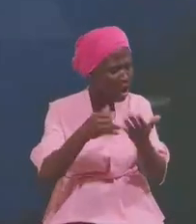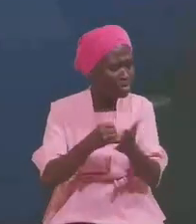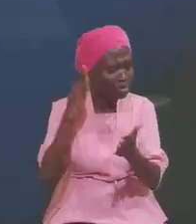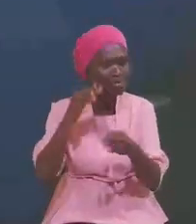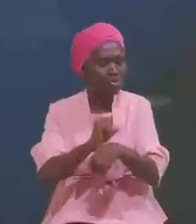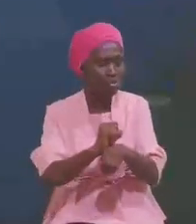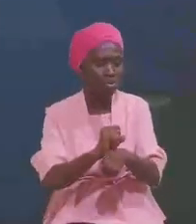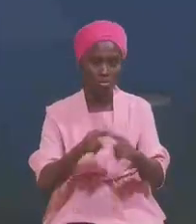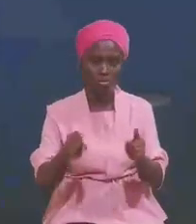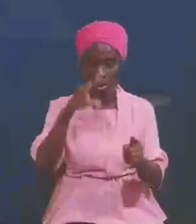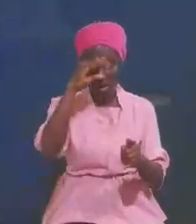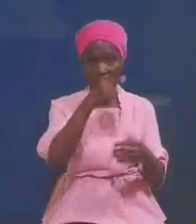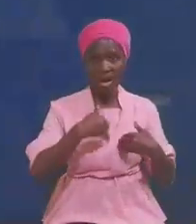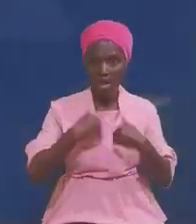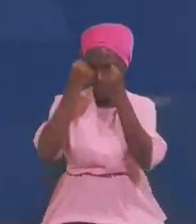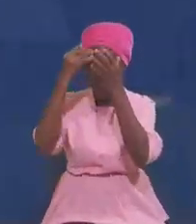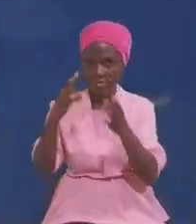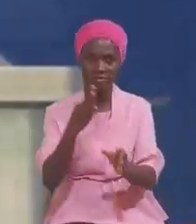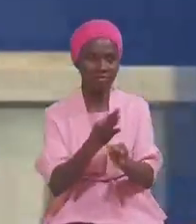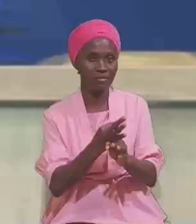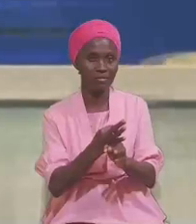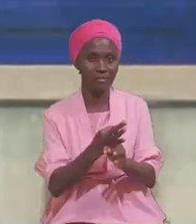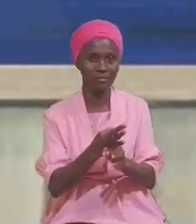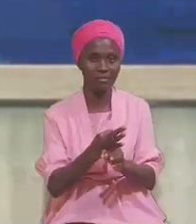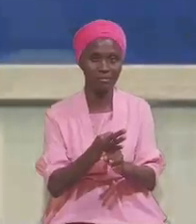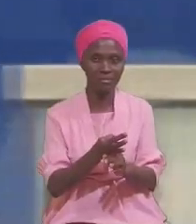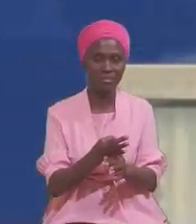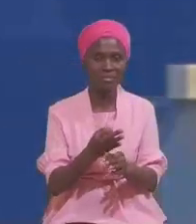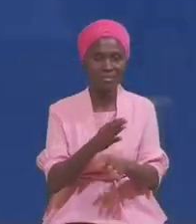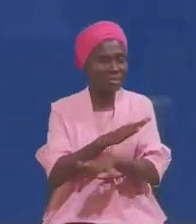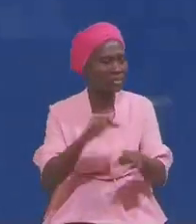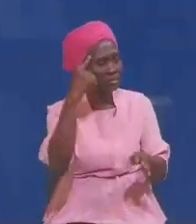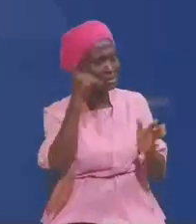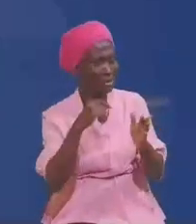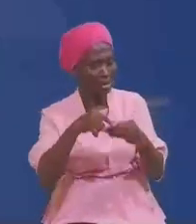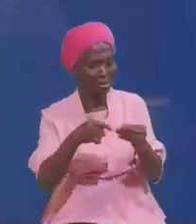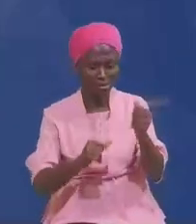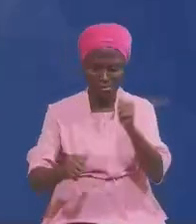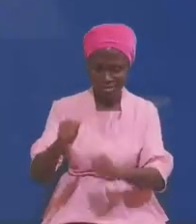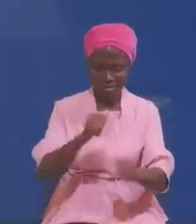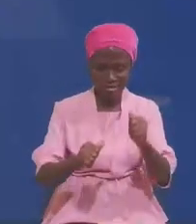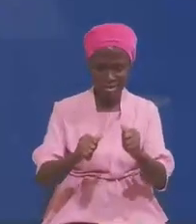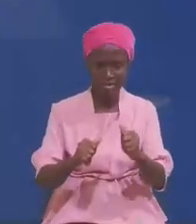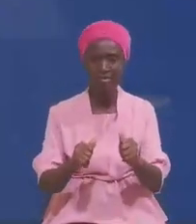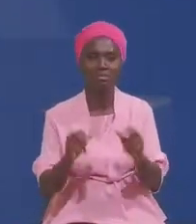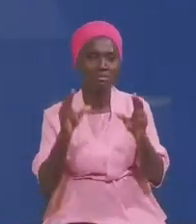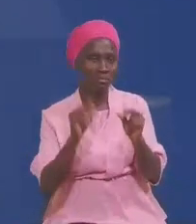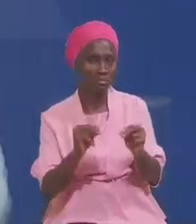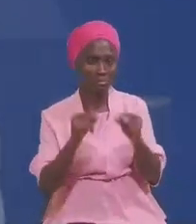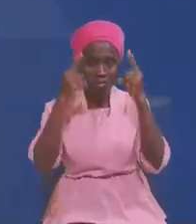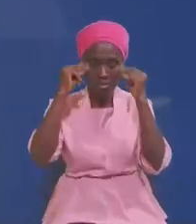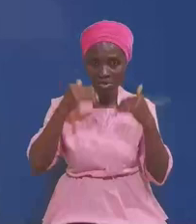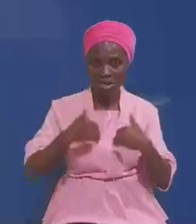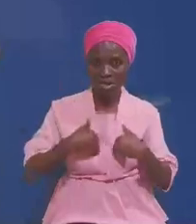avait l'obéissance de la foi. Je ne connaissais pas la science, la psychologie derrière ceci. Mais Moïse